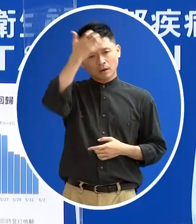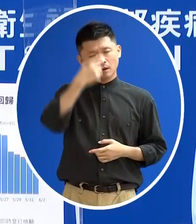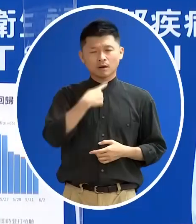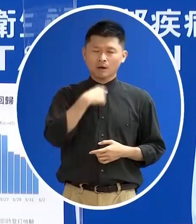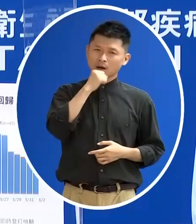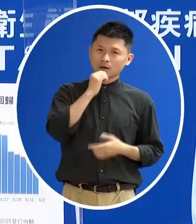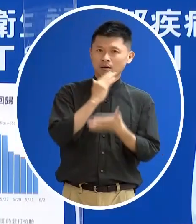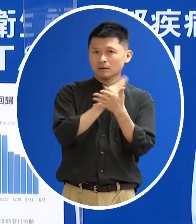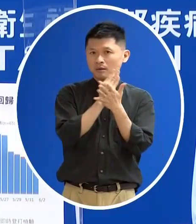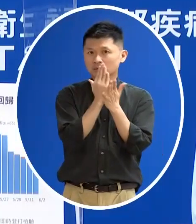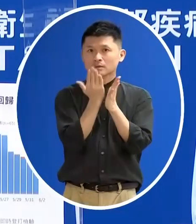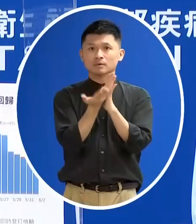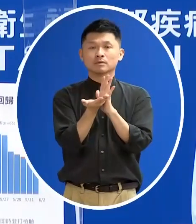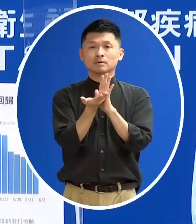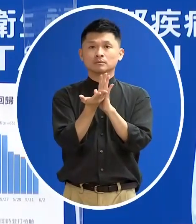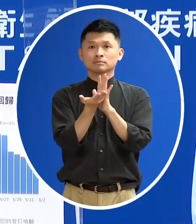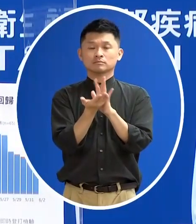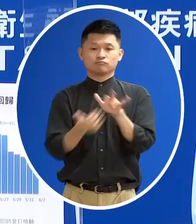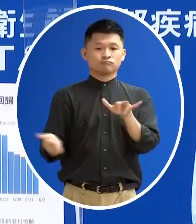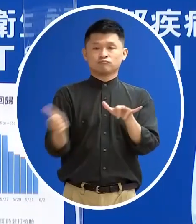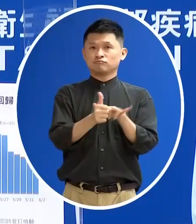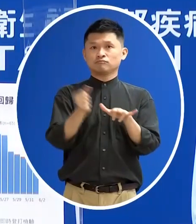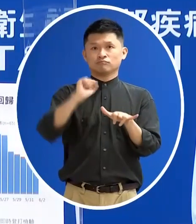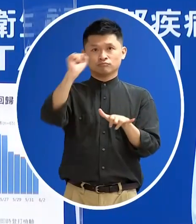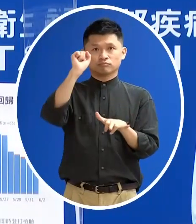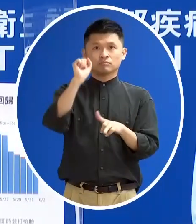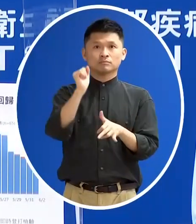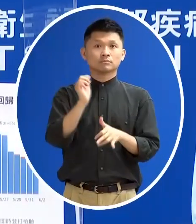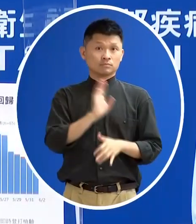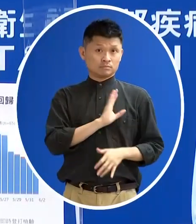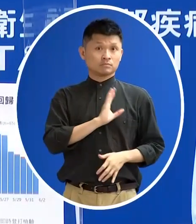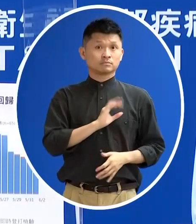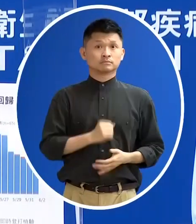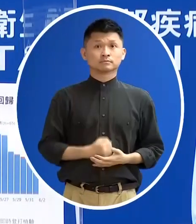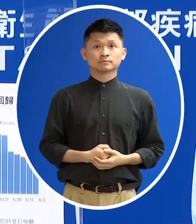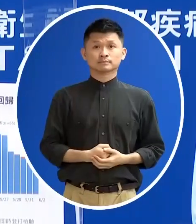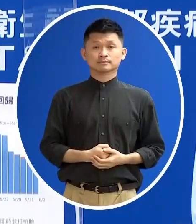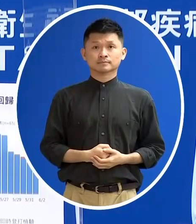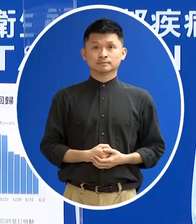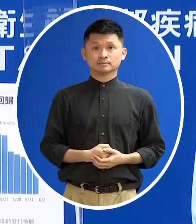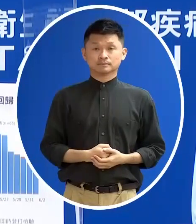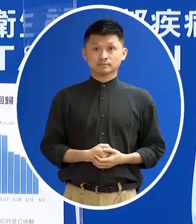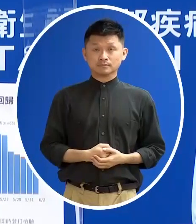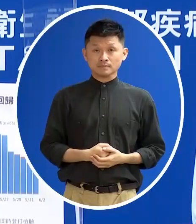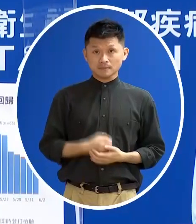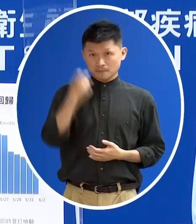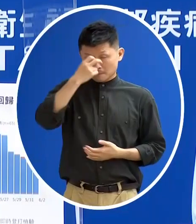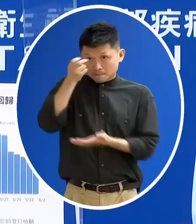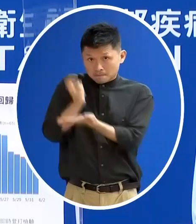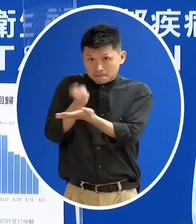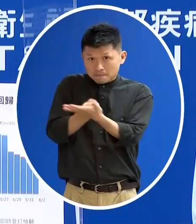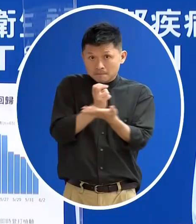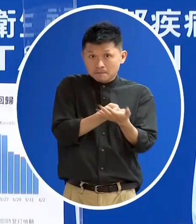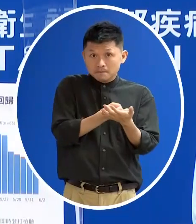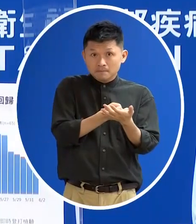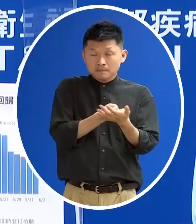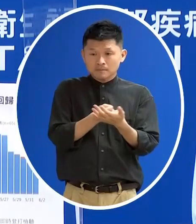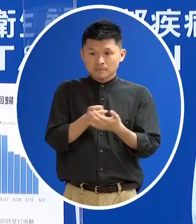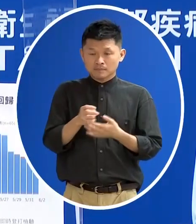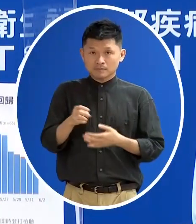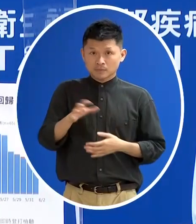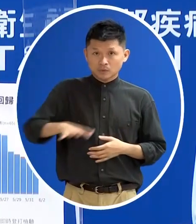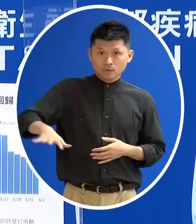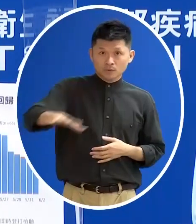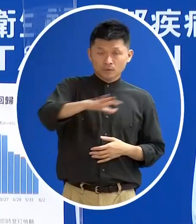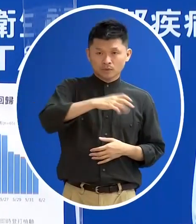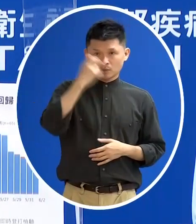然就是就 禁止搭机。那我们认为像这样的一个强度，也达到一个全面筛选